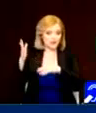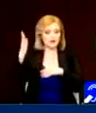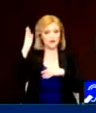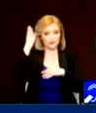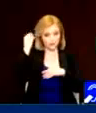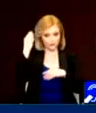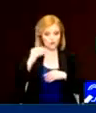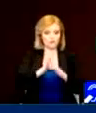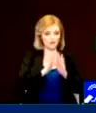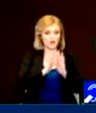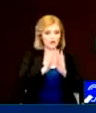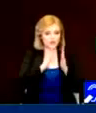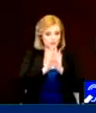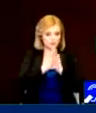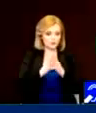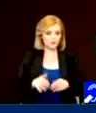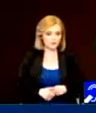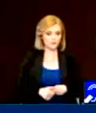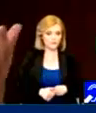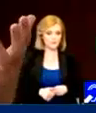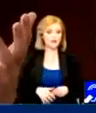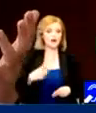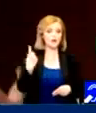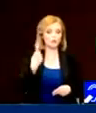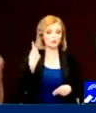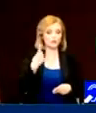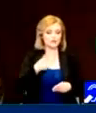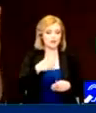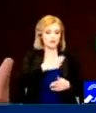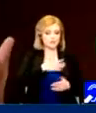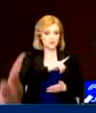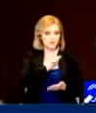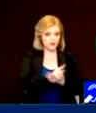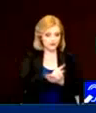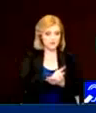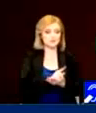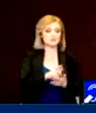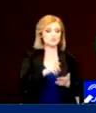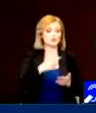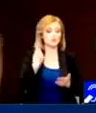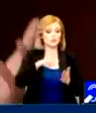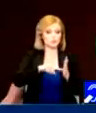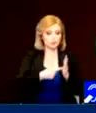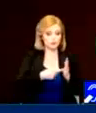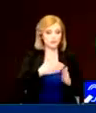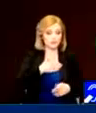spun asta pentru că misiunea sau una dintre misiunile și unul dintre obiectivele primordiale